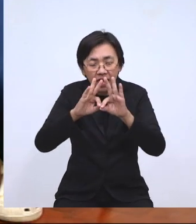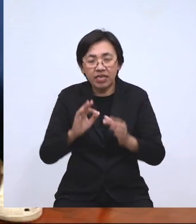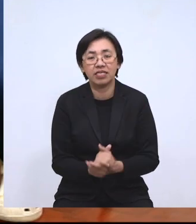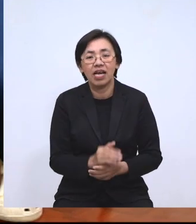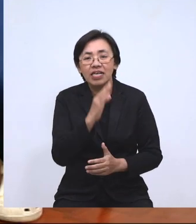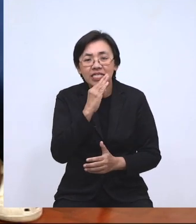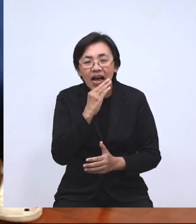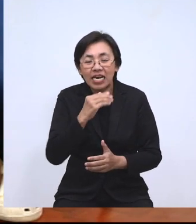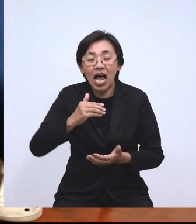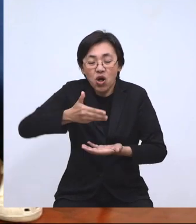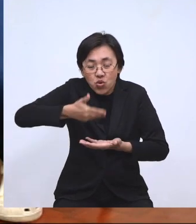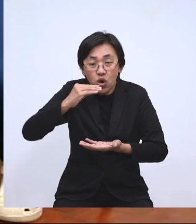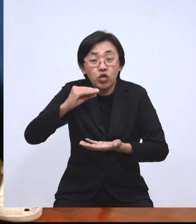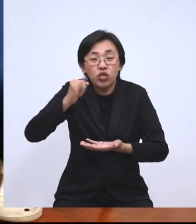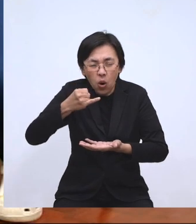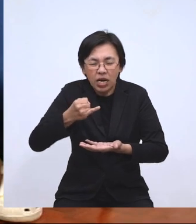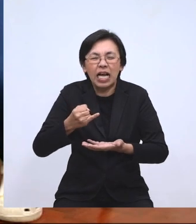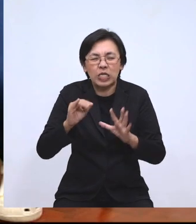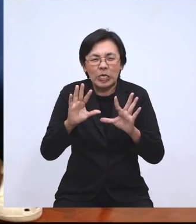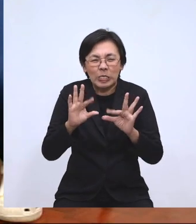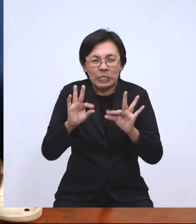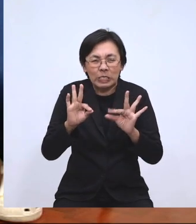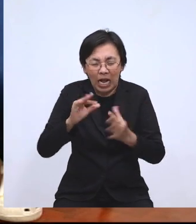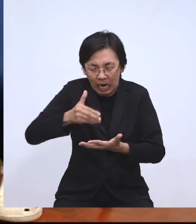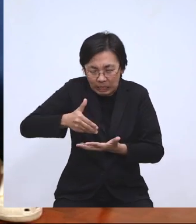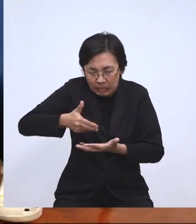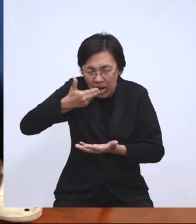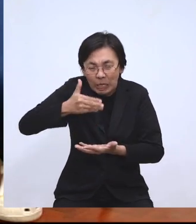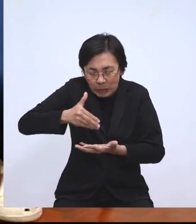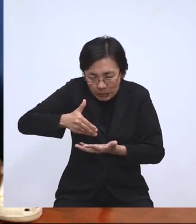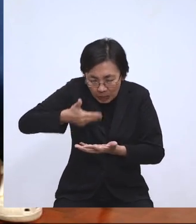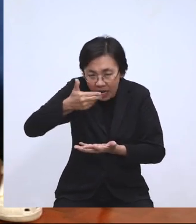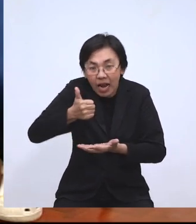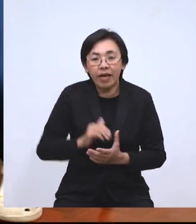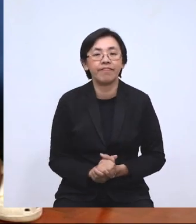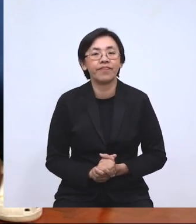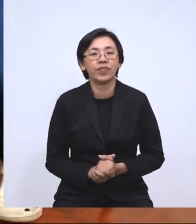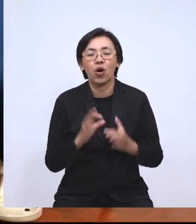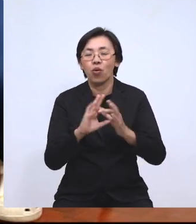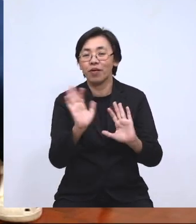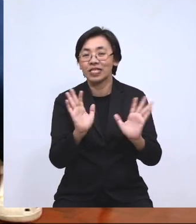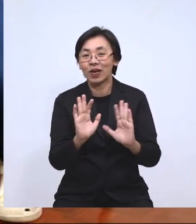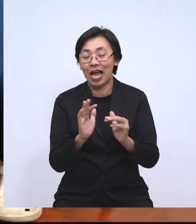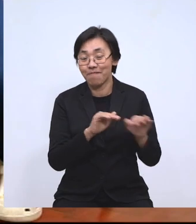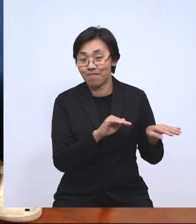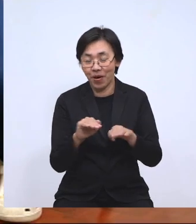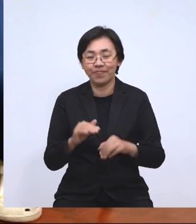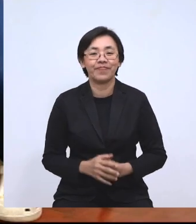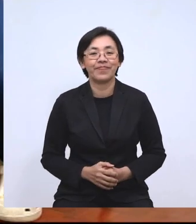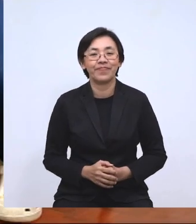ที่มัน ข้นหน่อย ก็หนืดนิดนึงนะคะ ไม่ก็ง่วง ไม่ต้องห่วงค่ะพร้อม หม